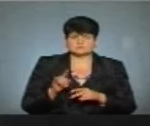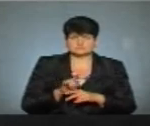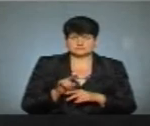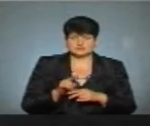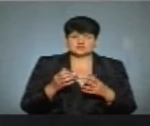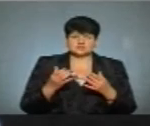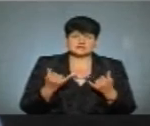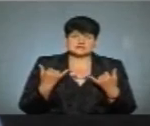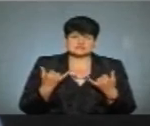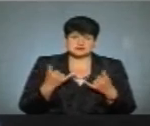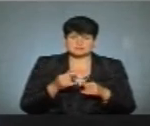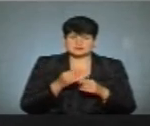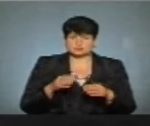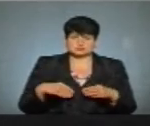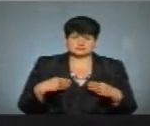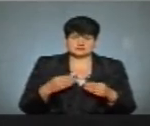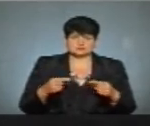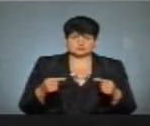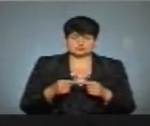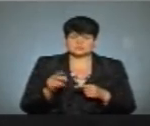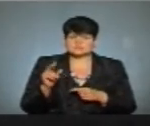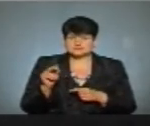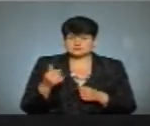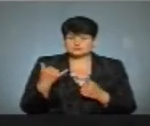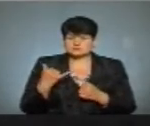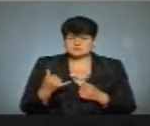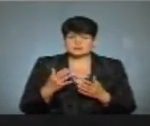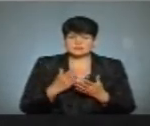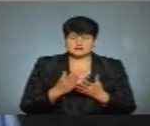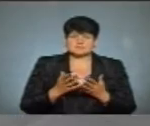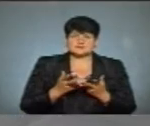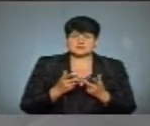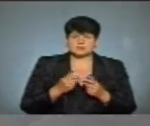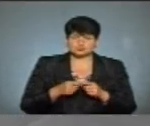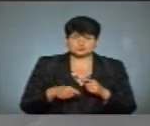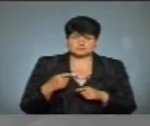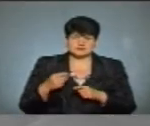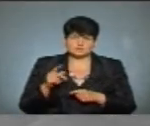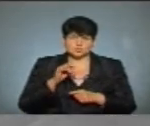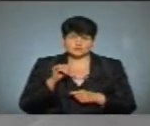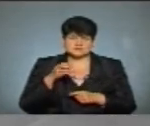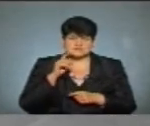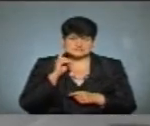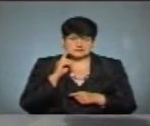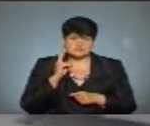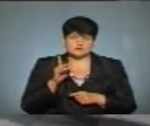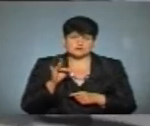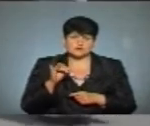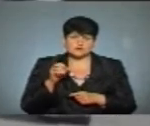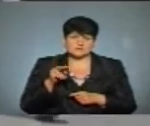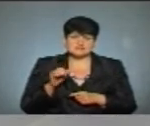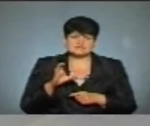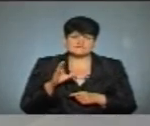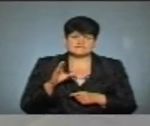і ще й зараз не можемо надати достовірні ці цифри, бо тільки зараз проходить підрахунок цих всіх збитків. Це є Устя Зелена, це є Коропець, це є